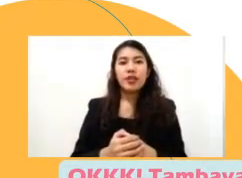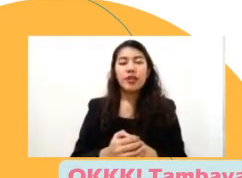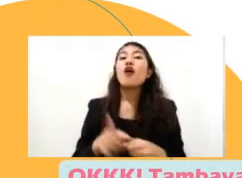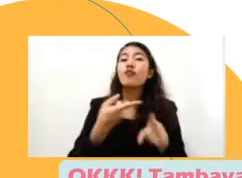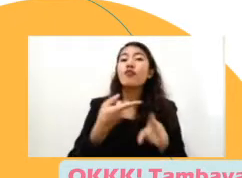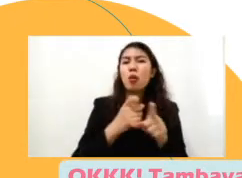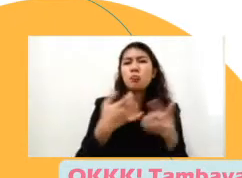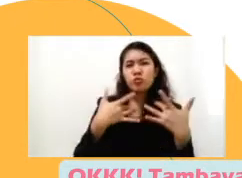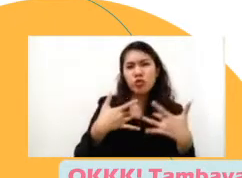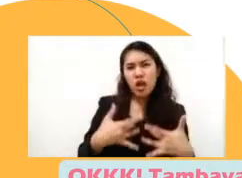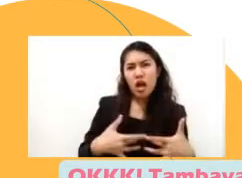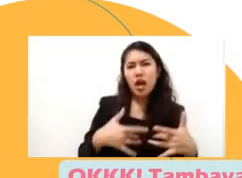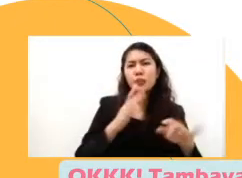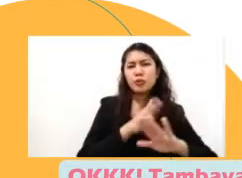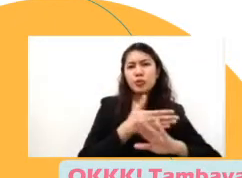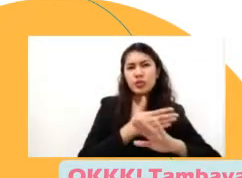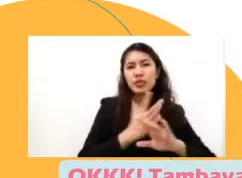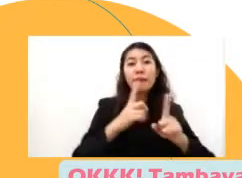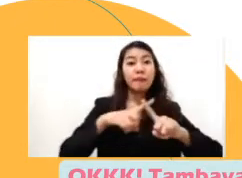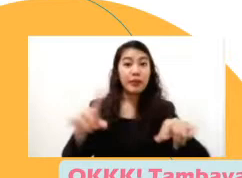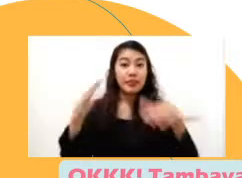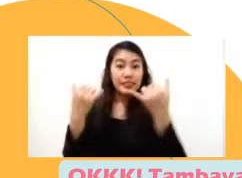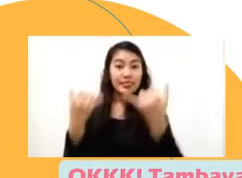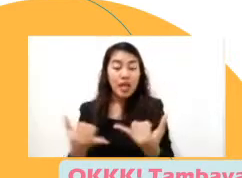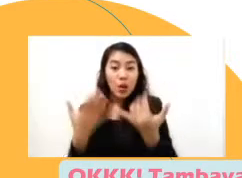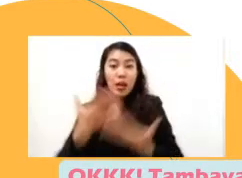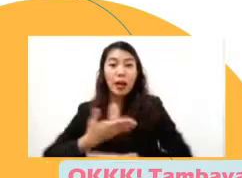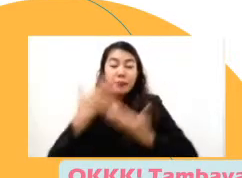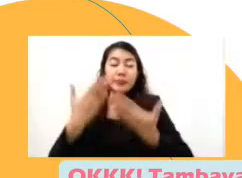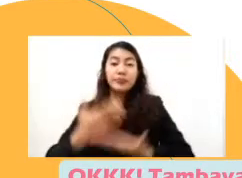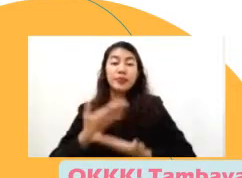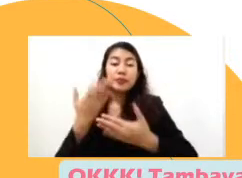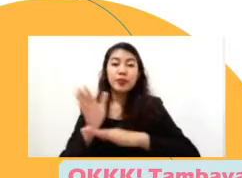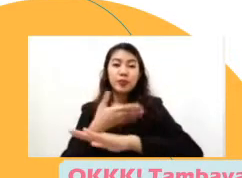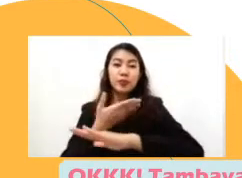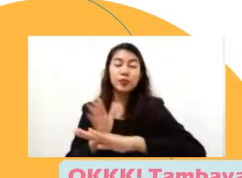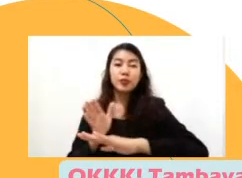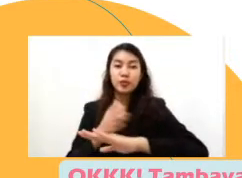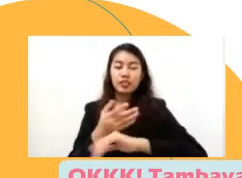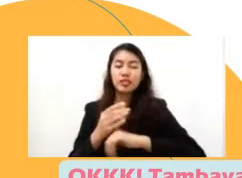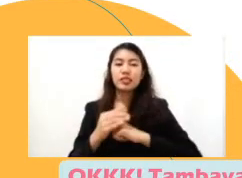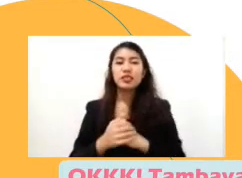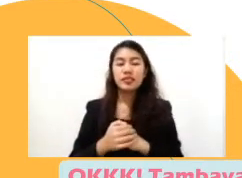ngayon napakasaya na, at naging